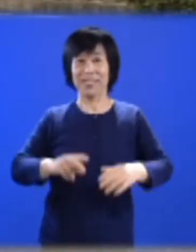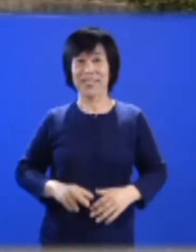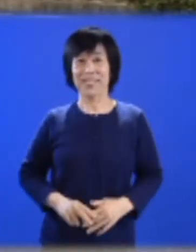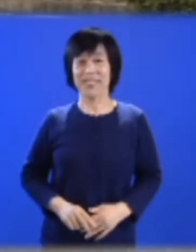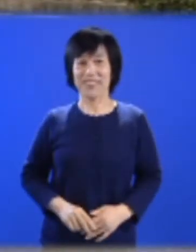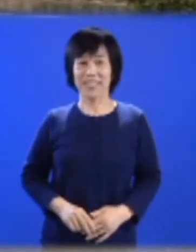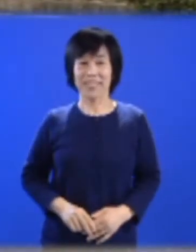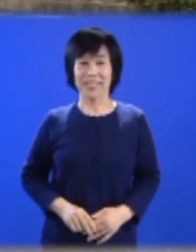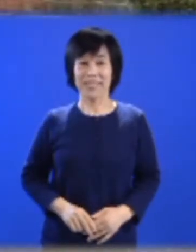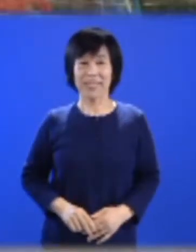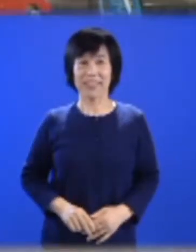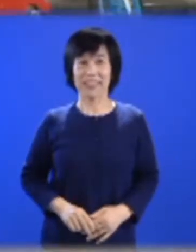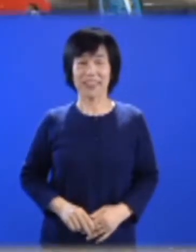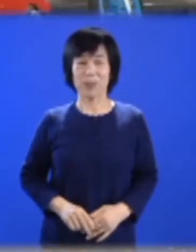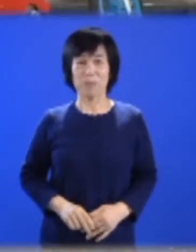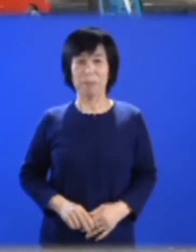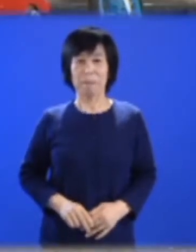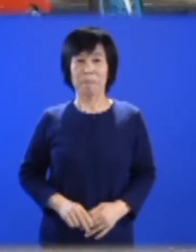一緒に遊ぼうよ。